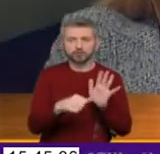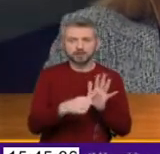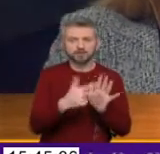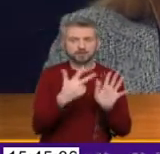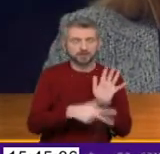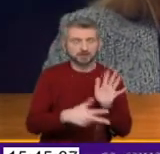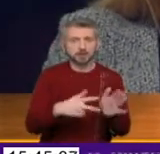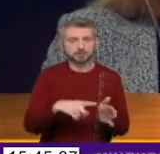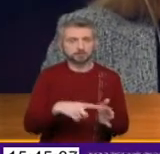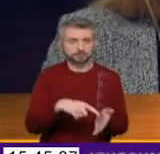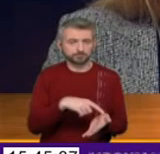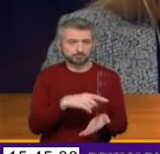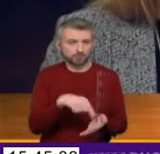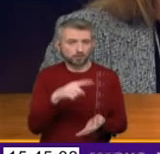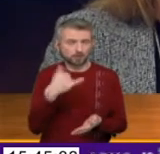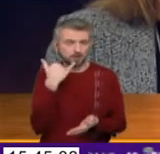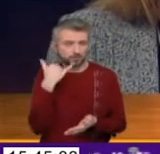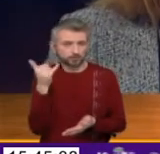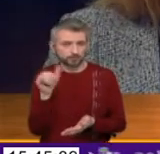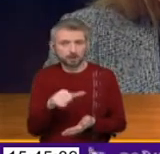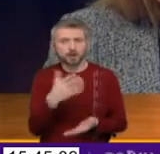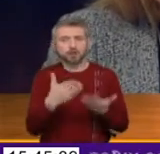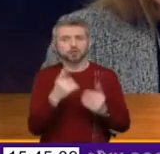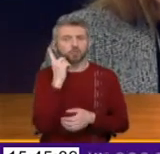228-06-80, це міський номер. Якщо з мобільного, то це